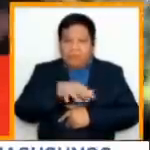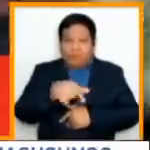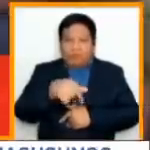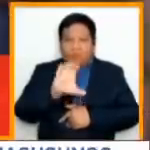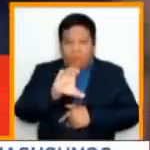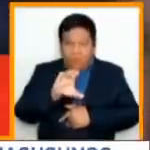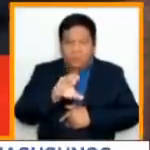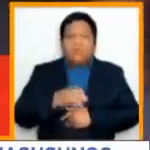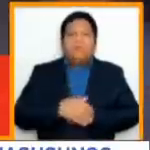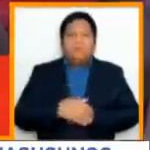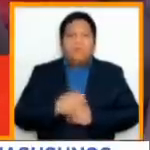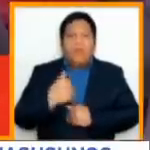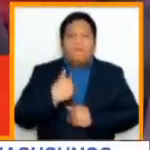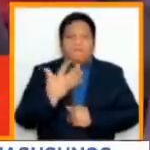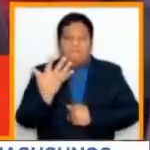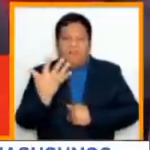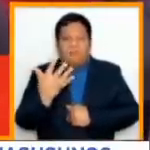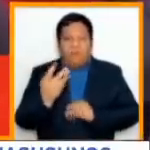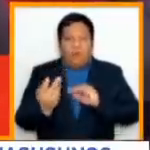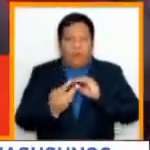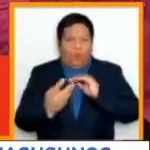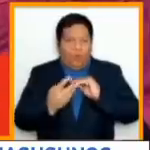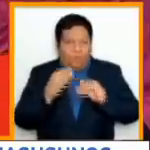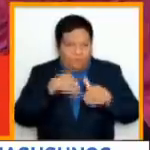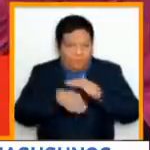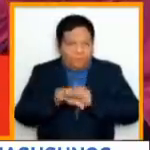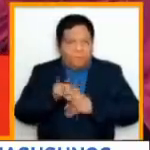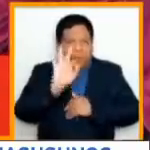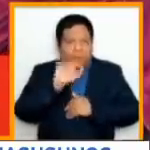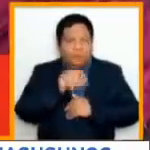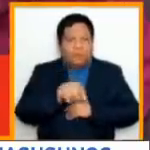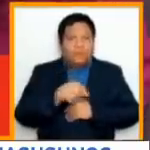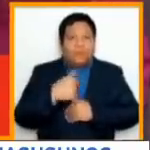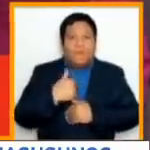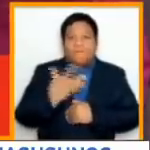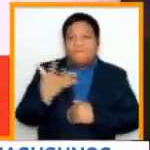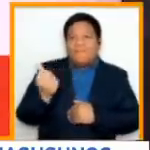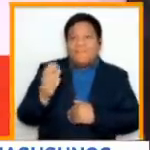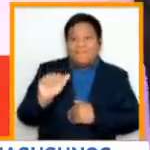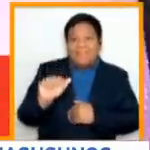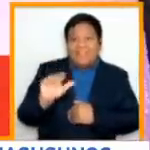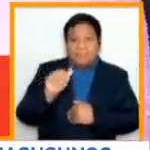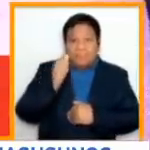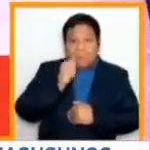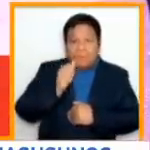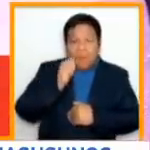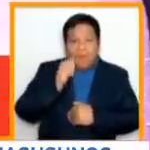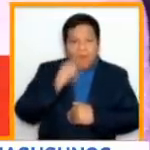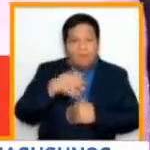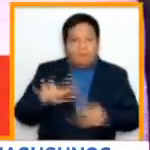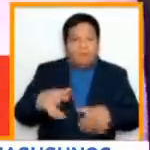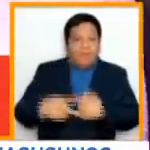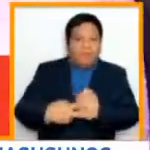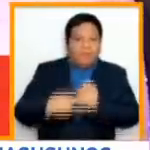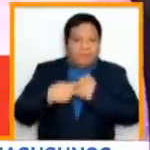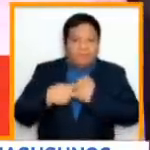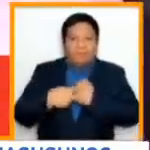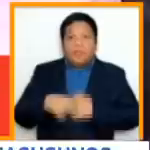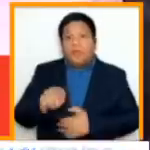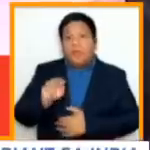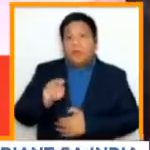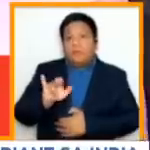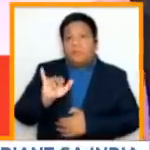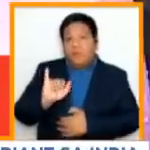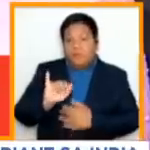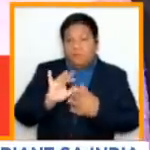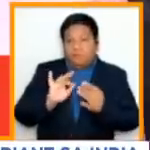ang inabutan sa mga VIP rooms habang 15 babaeng masahista ang nasagip sa operasyon. Ayon sa NBI ATRAD, nagbibigay ng